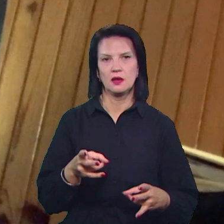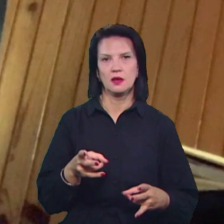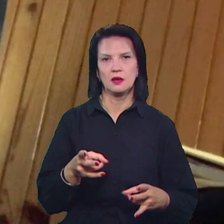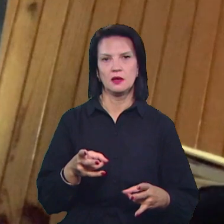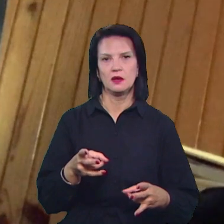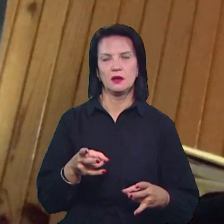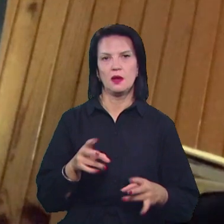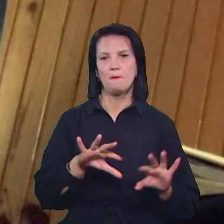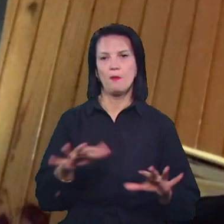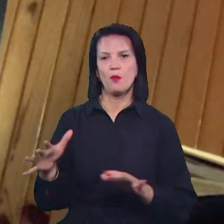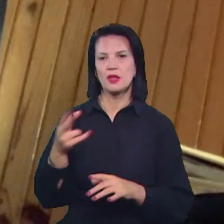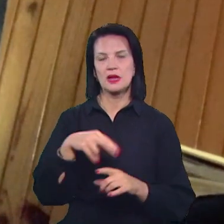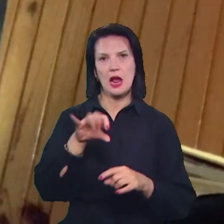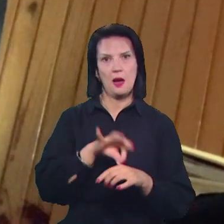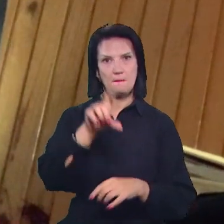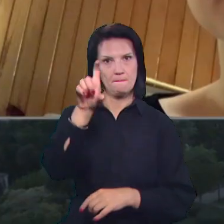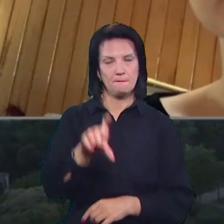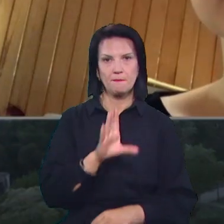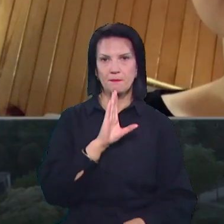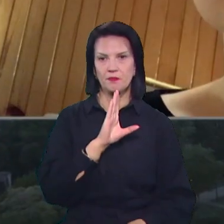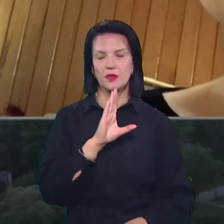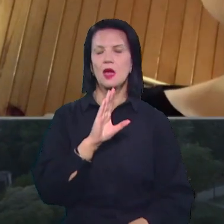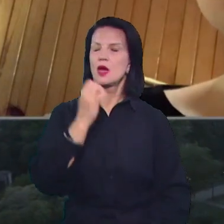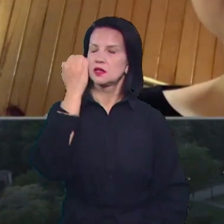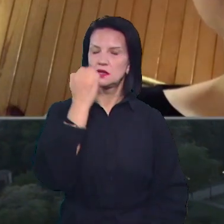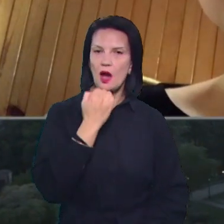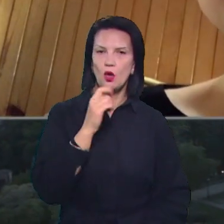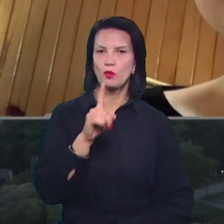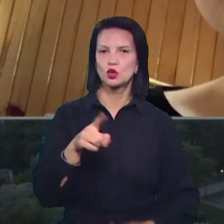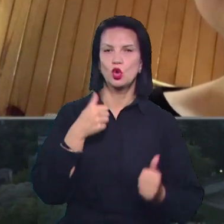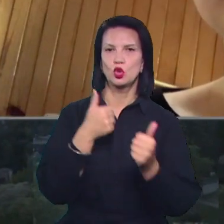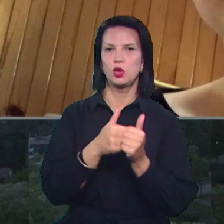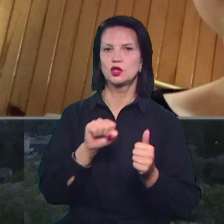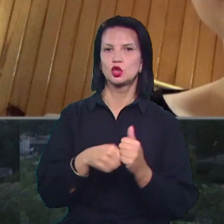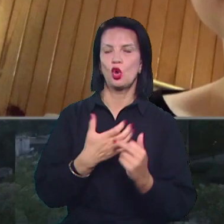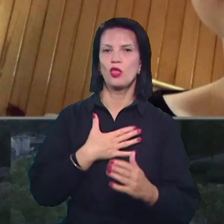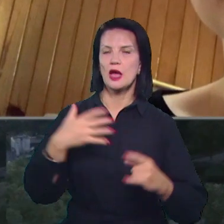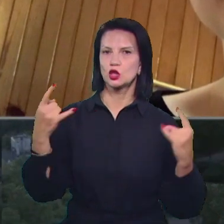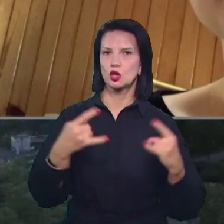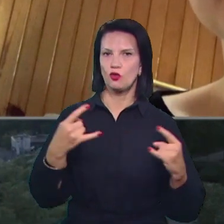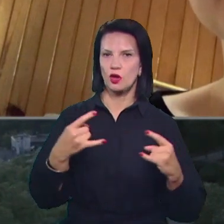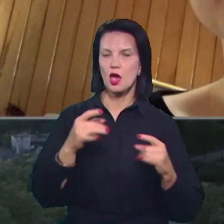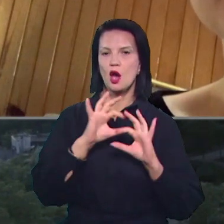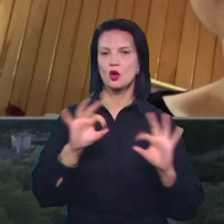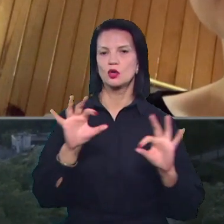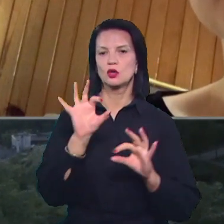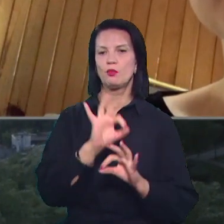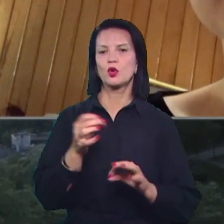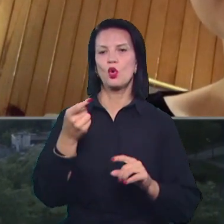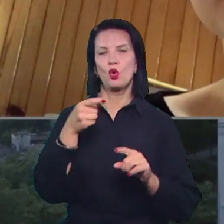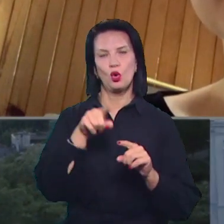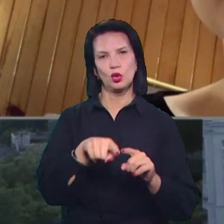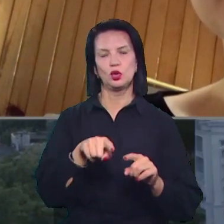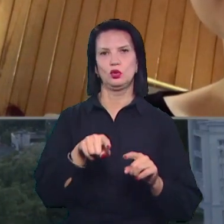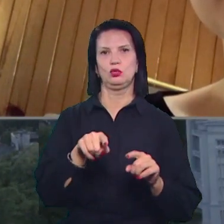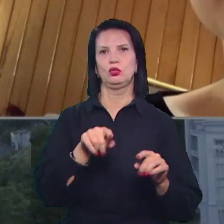необхідних моментів для пацієнта. Дякуємо, Дарино, дякуємо, що долучилися до нашого ефіру і розповіли про ту місію, яку виконуєте,